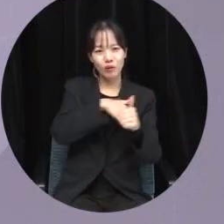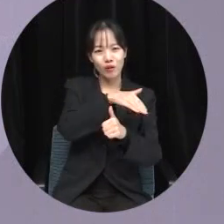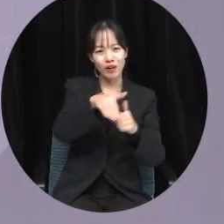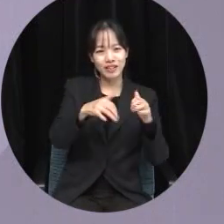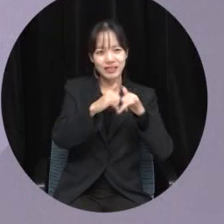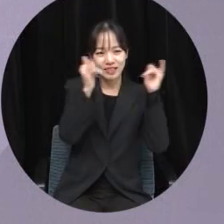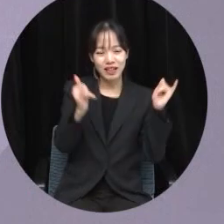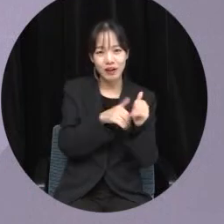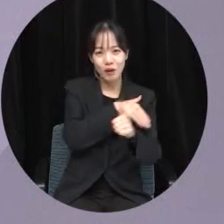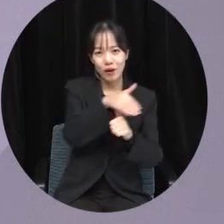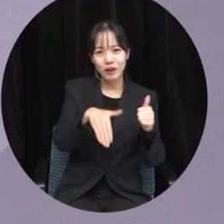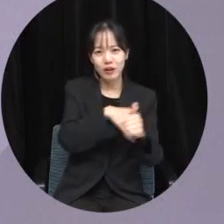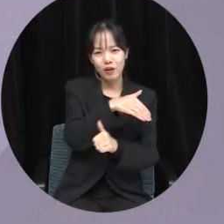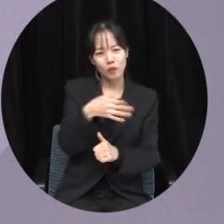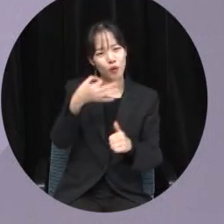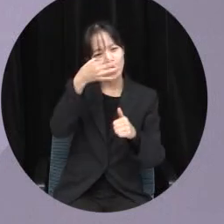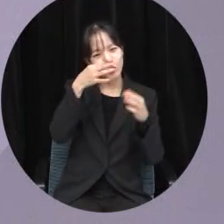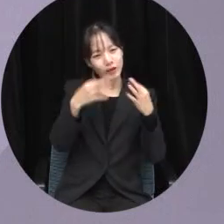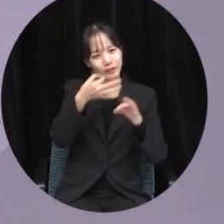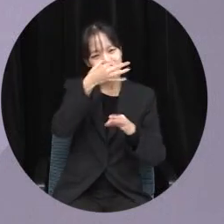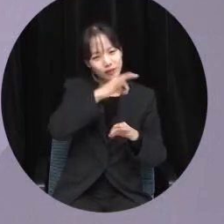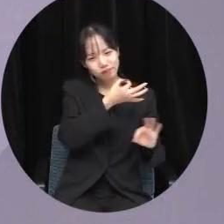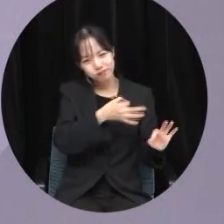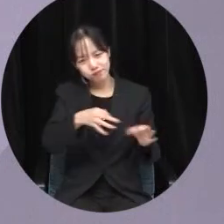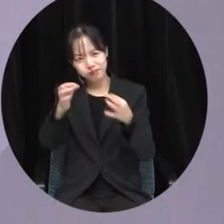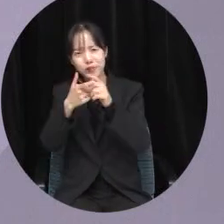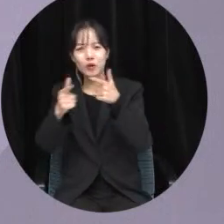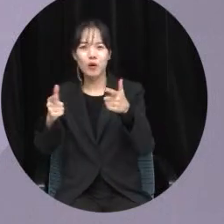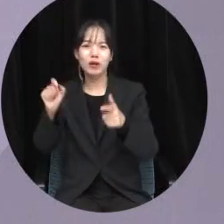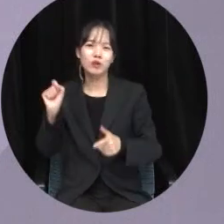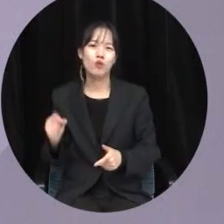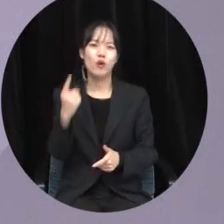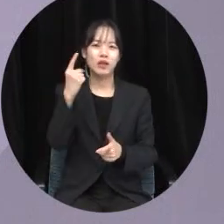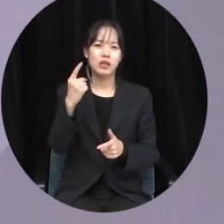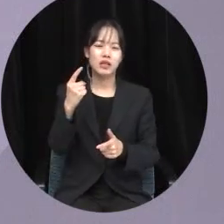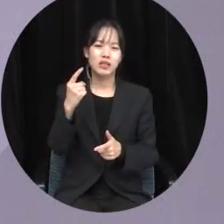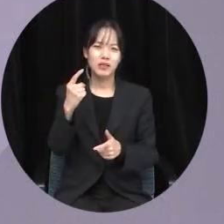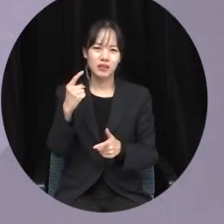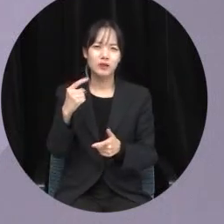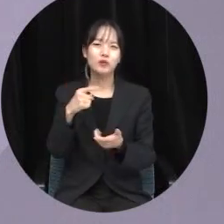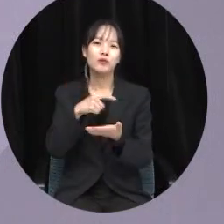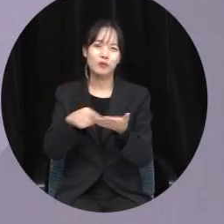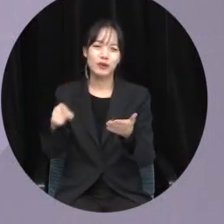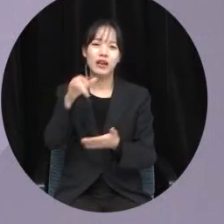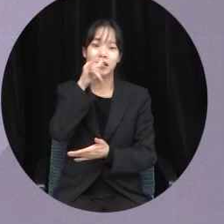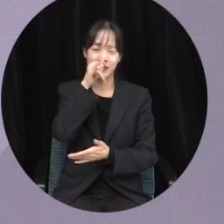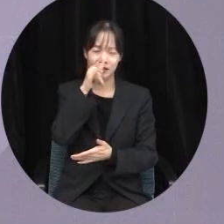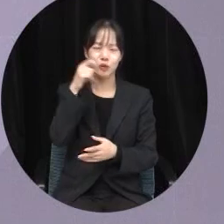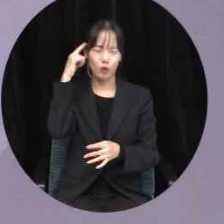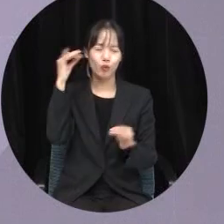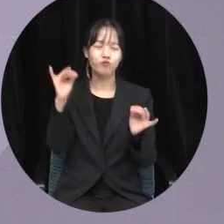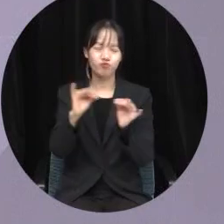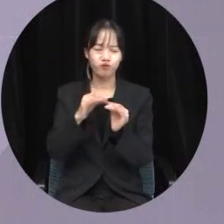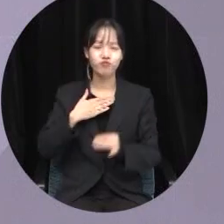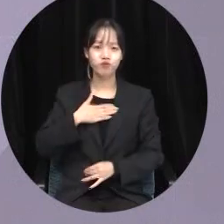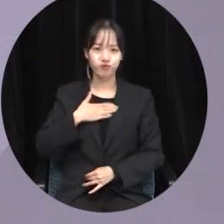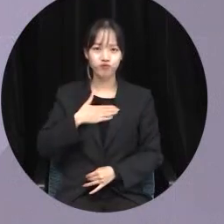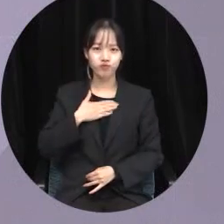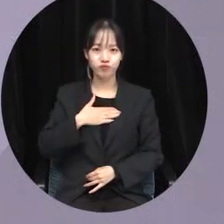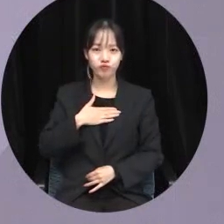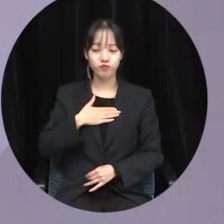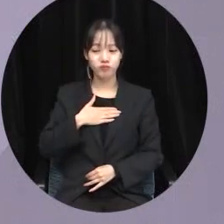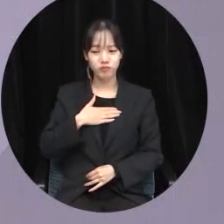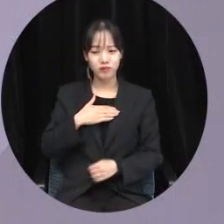때문에 부득이한 피해가 있었다는 점에 대해서는 문제제기에 대해 충분히 공감을 해서 지금 법이